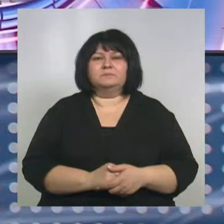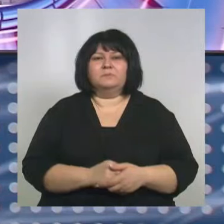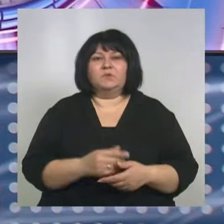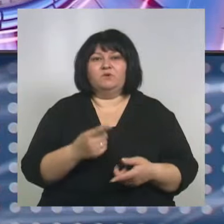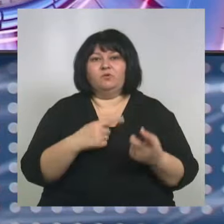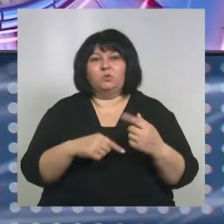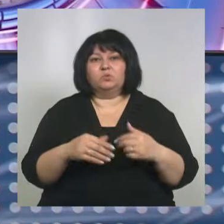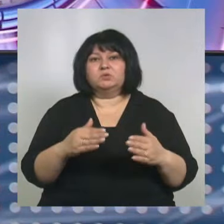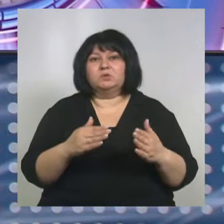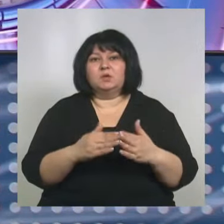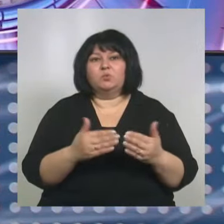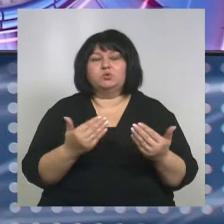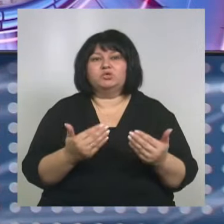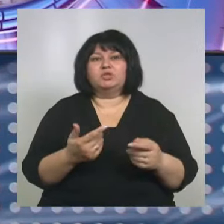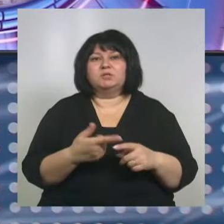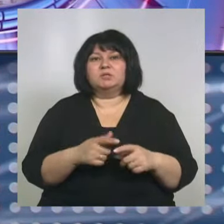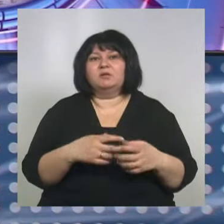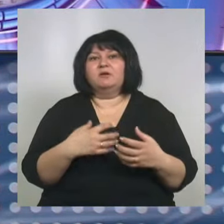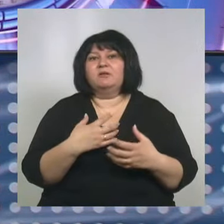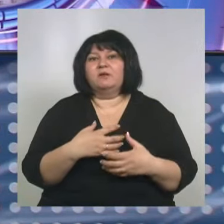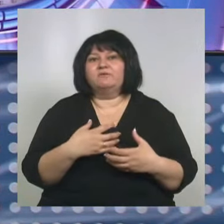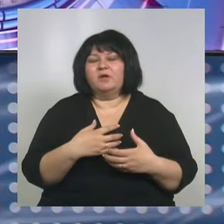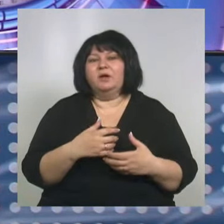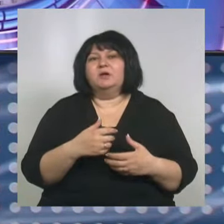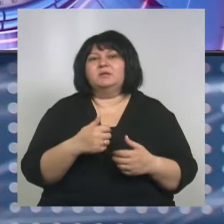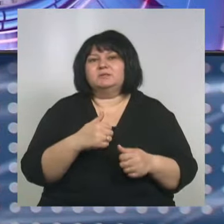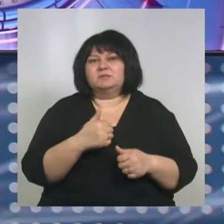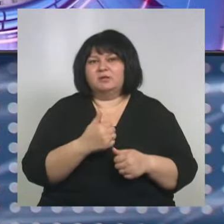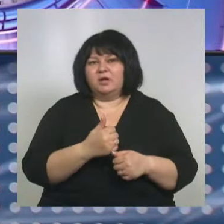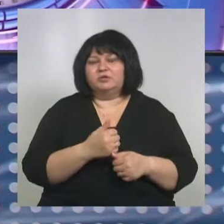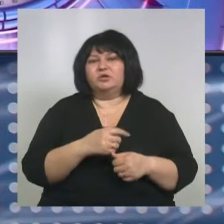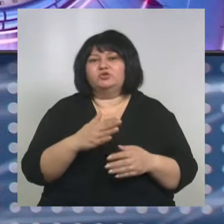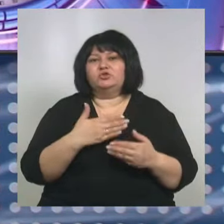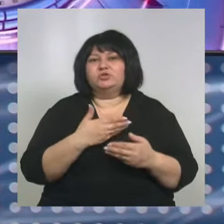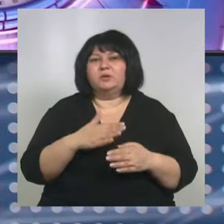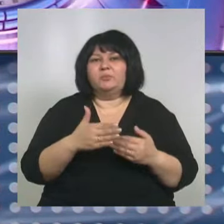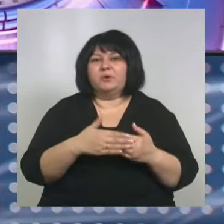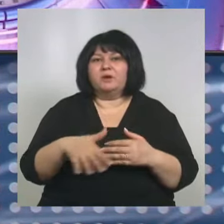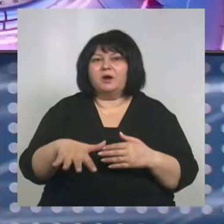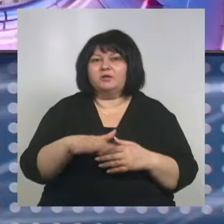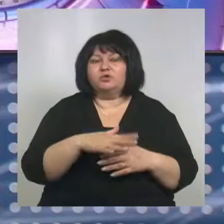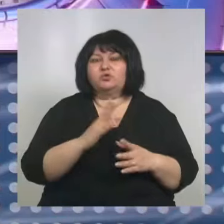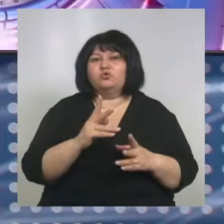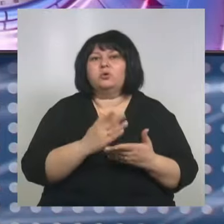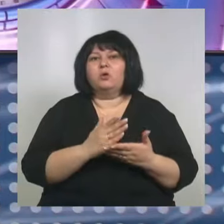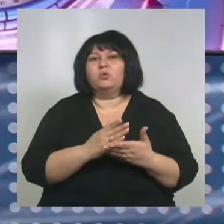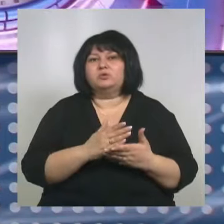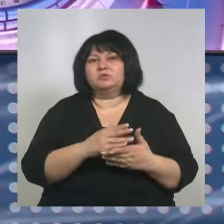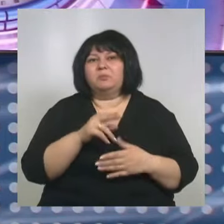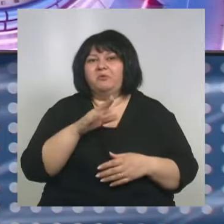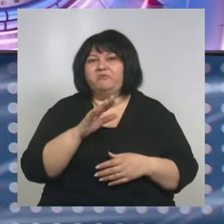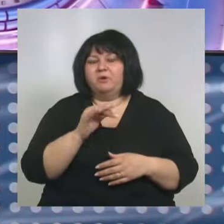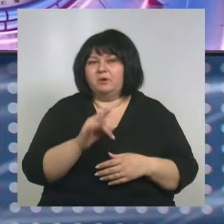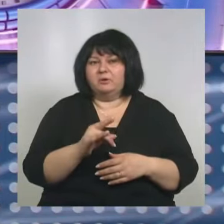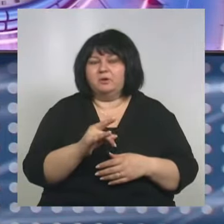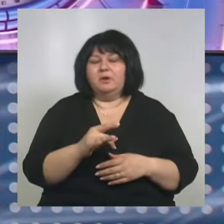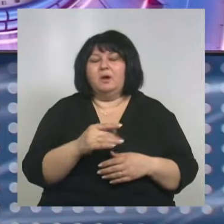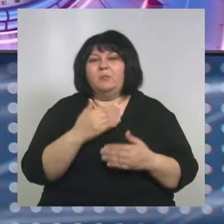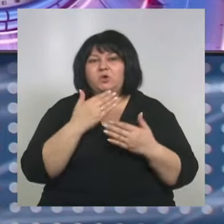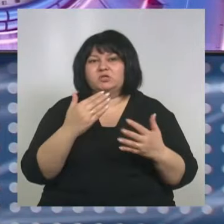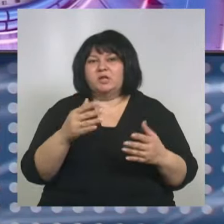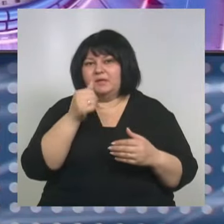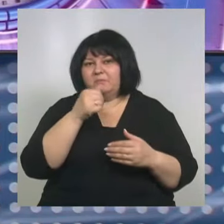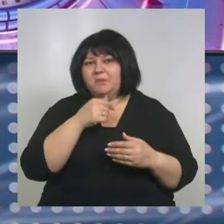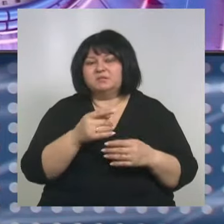вернуться домой сейчас это И главное желание жителей приграничья которые находятся в пунктах временного размещения в последние